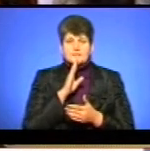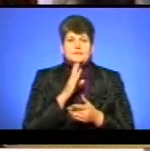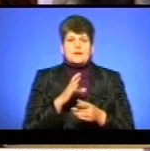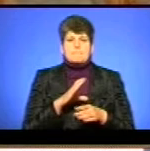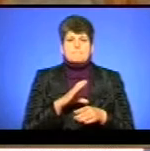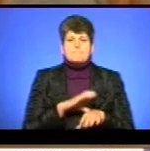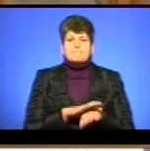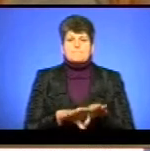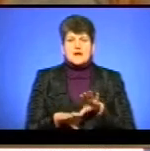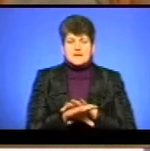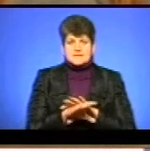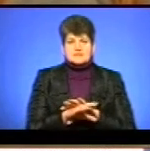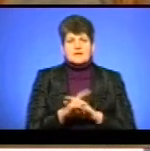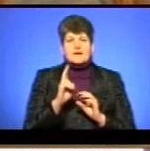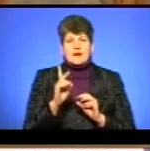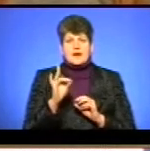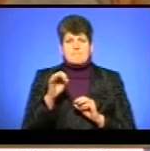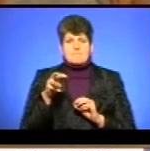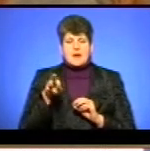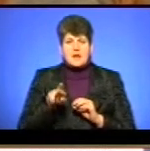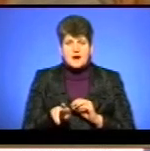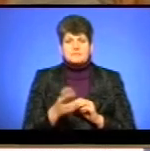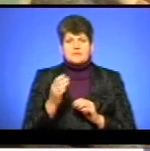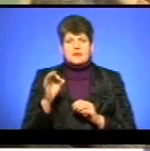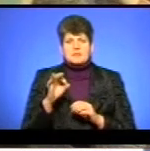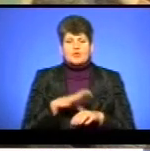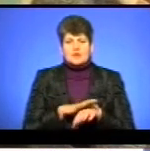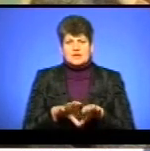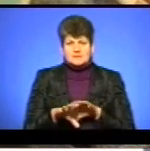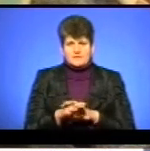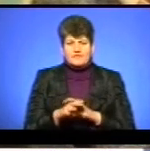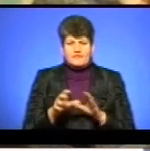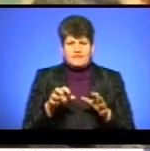Кремля» про 64 українців, політв'язнів Росії,